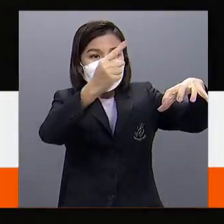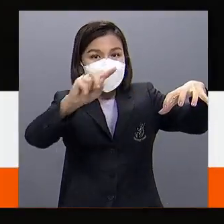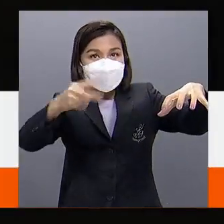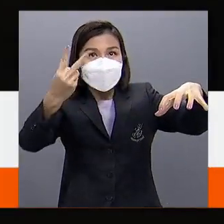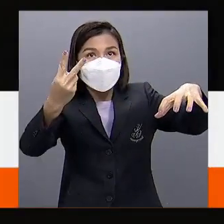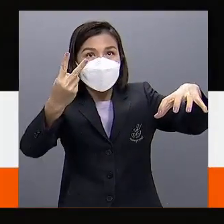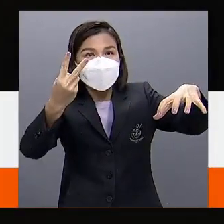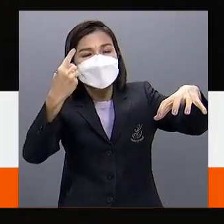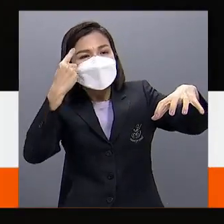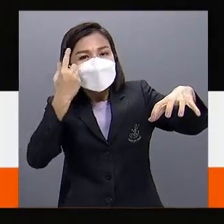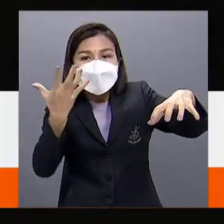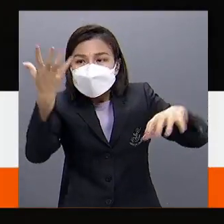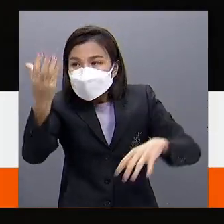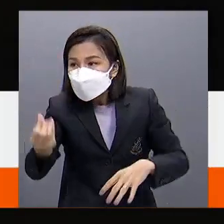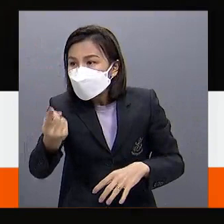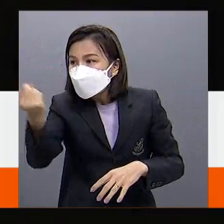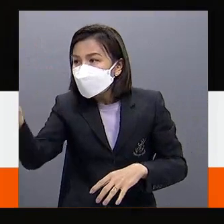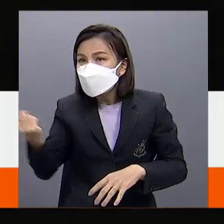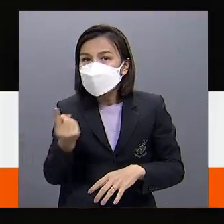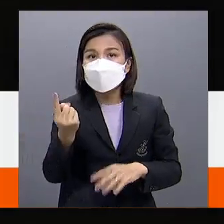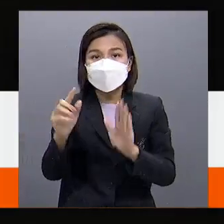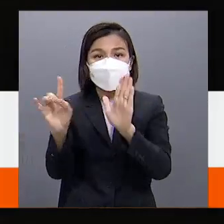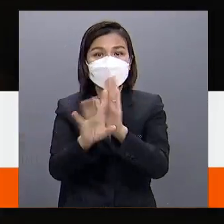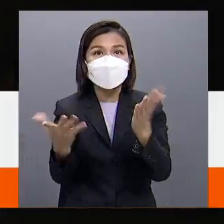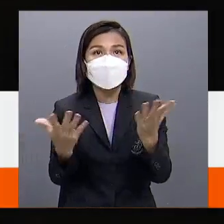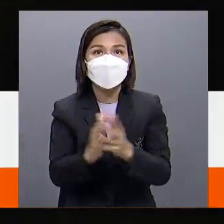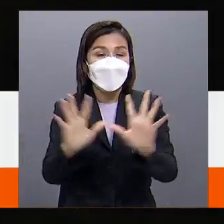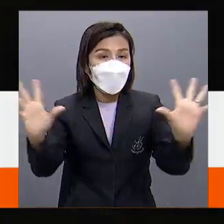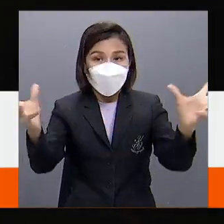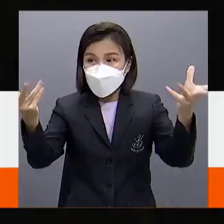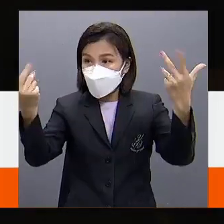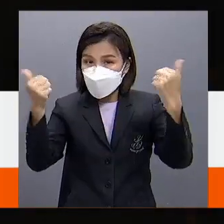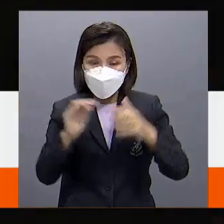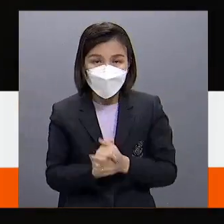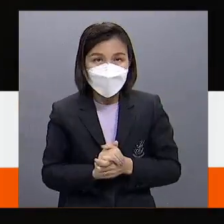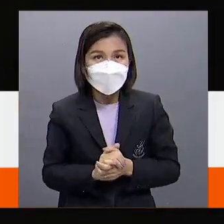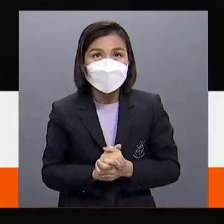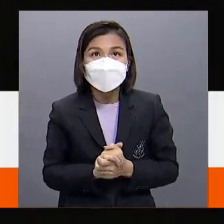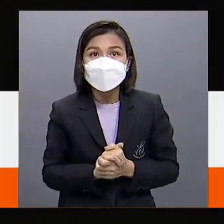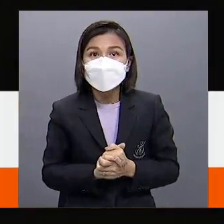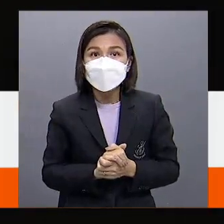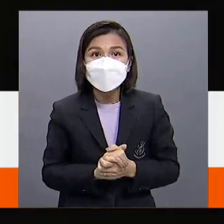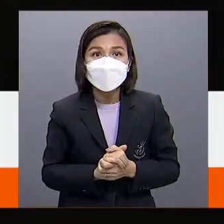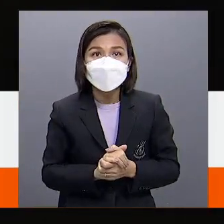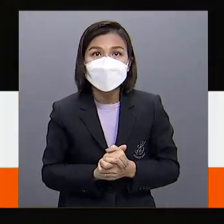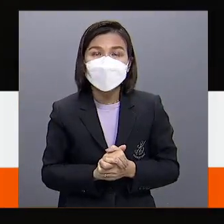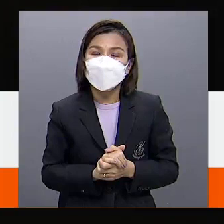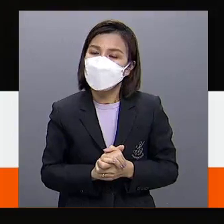ลือบ้างก็ปรากฏว่ามันไม่มีเลยก็เป็นงานหนักสำหรับเราแ